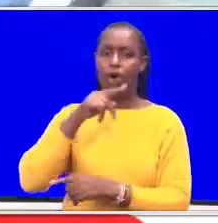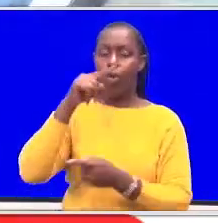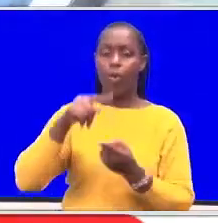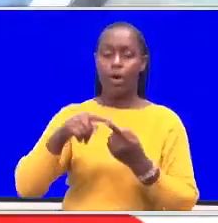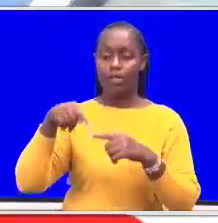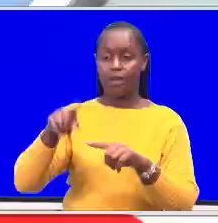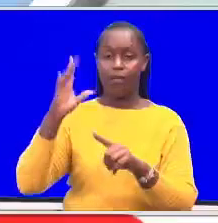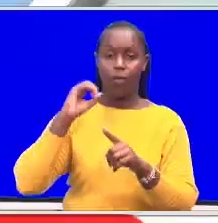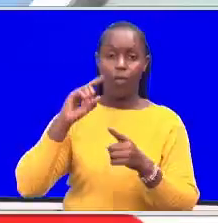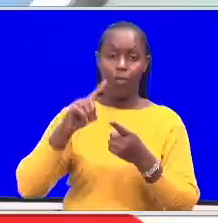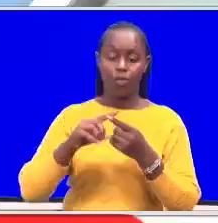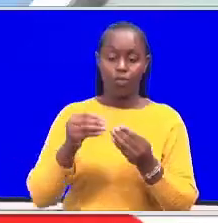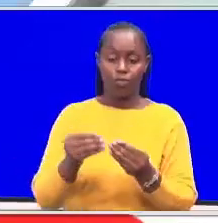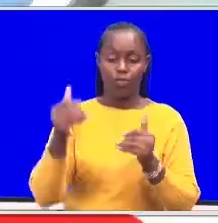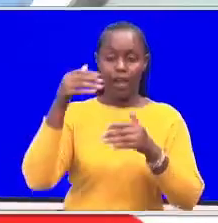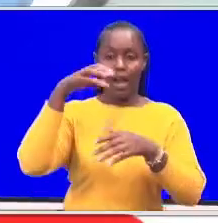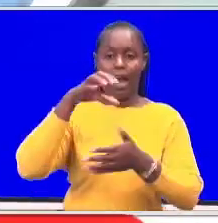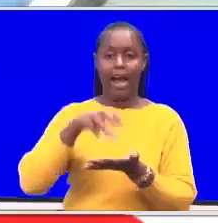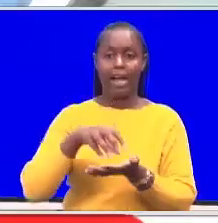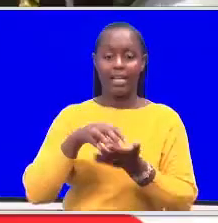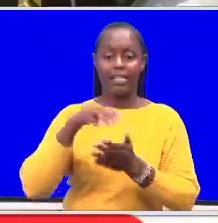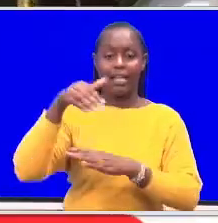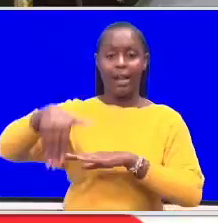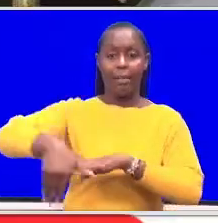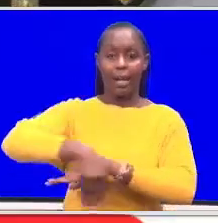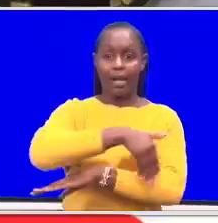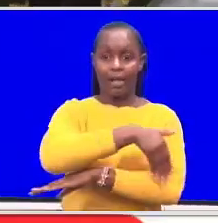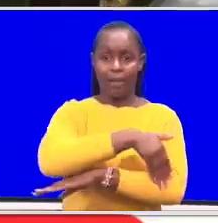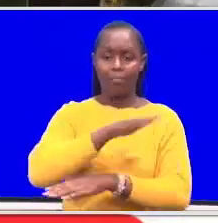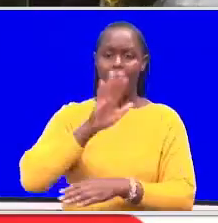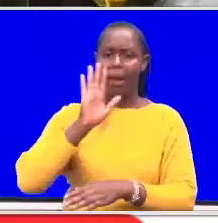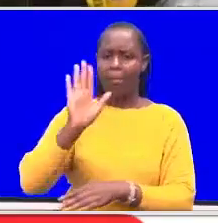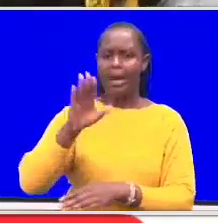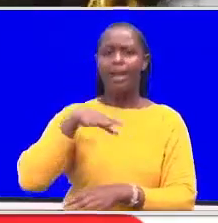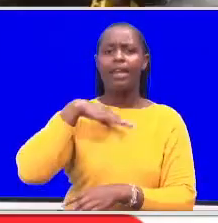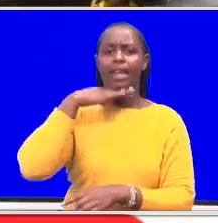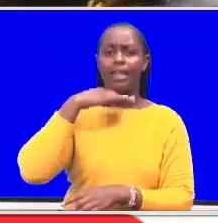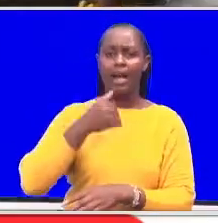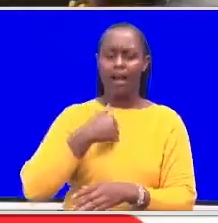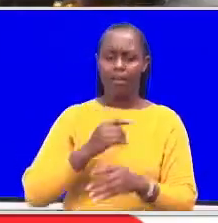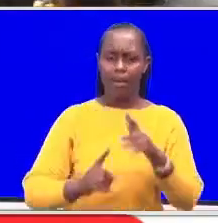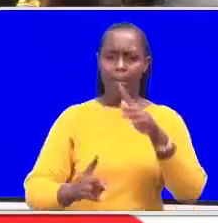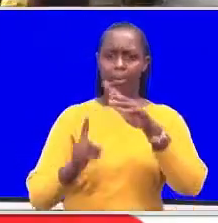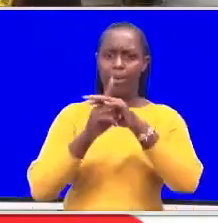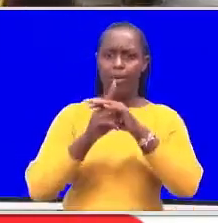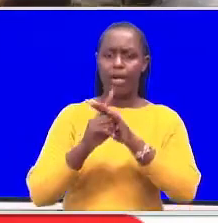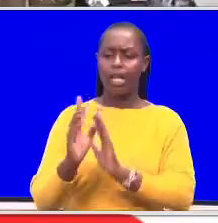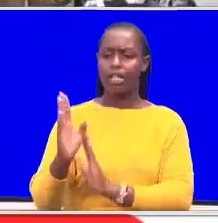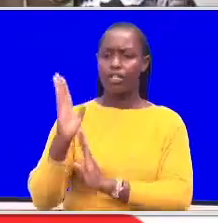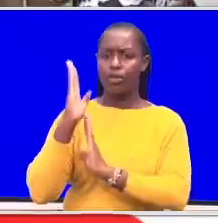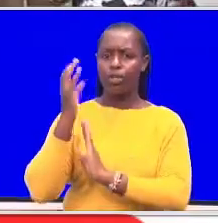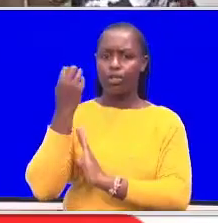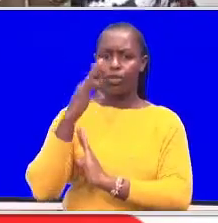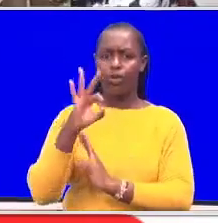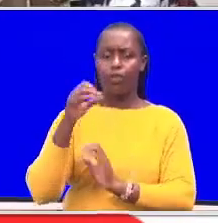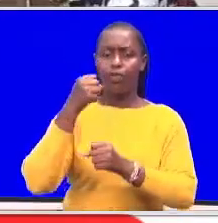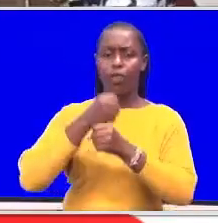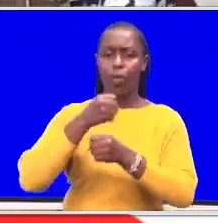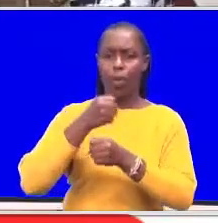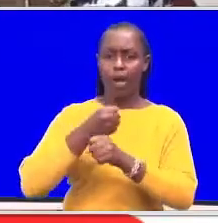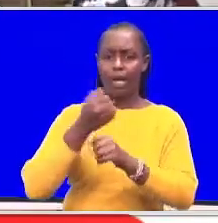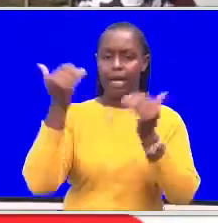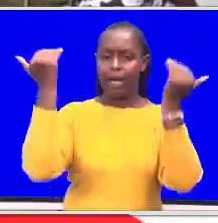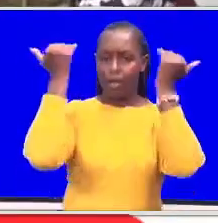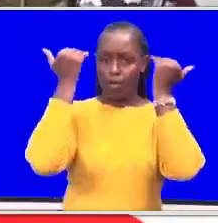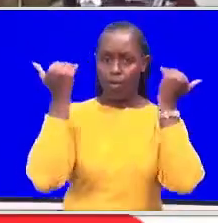katika mahakama ya Makadara. Kifo chake kikizua mjadala mkali kuhusu usalama wa wafanyakazi wa idara ya mahakama